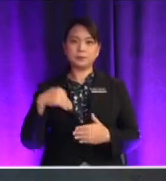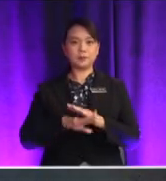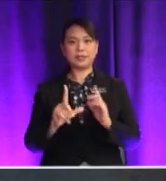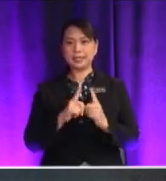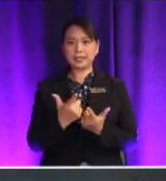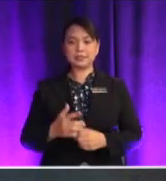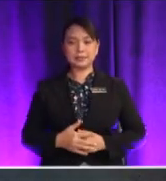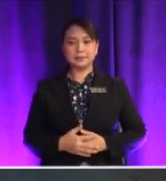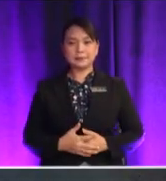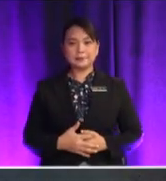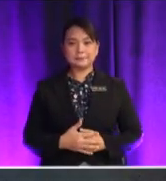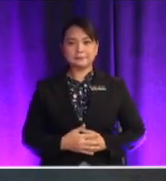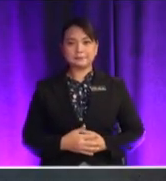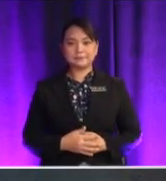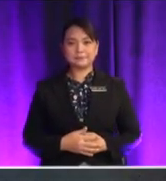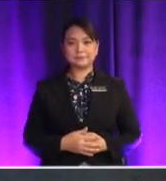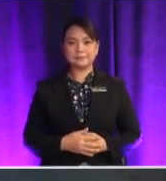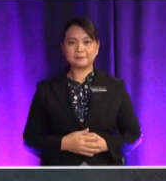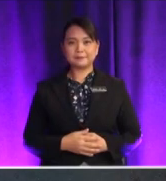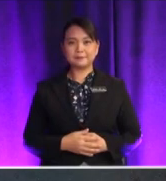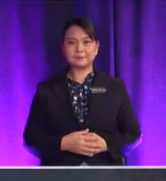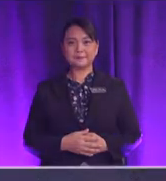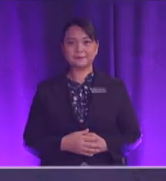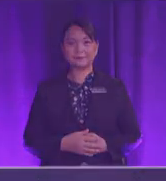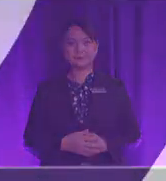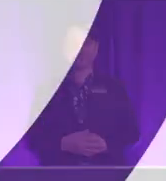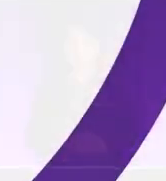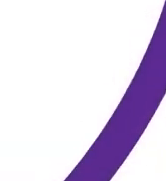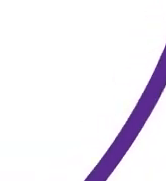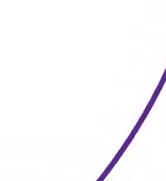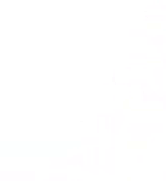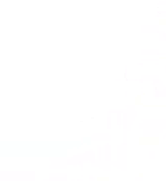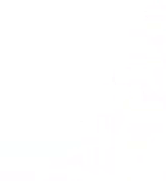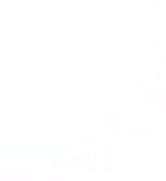kelas kita! Cikgu, cikgu nak satu lagu tak saya nyanyikan untuk cikgu? Boleh.